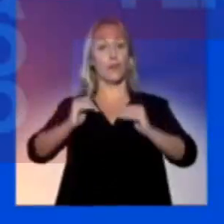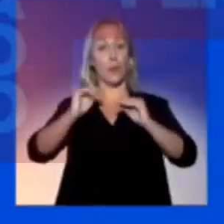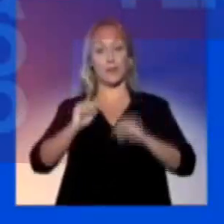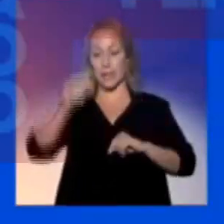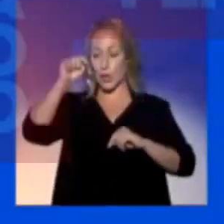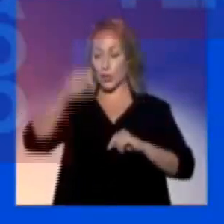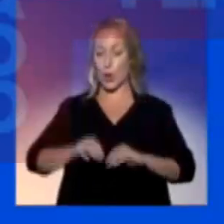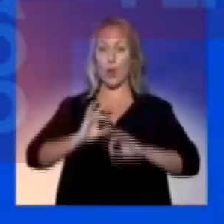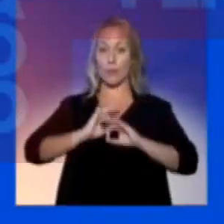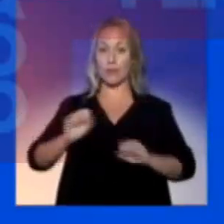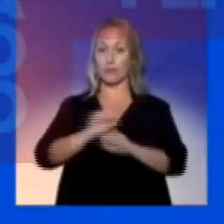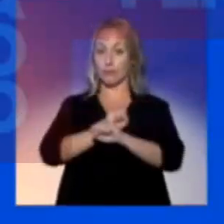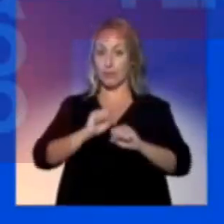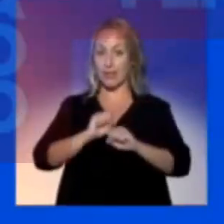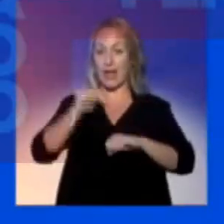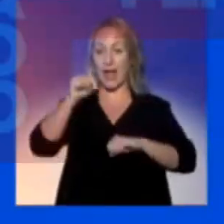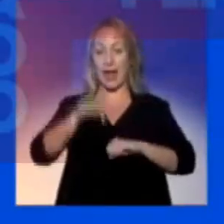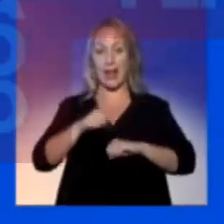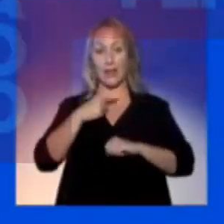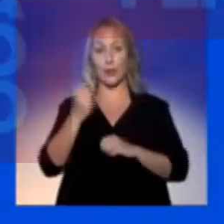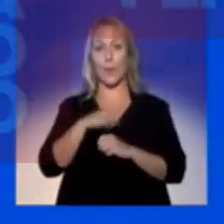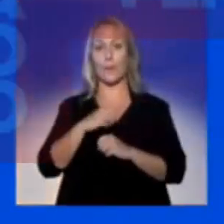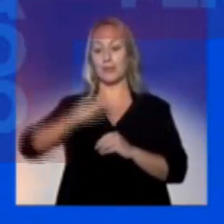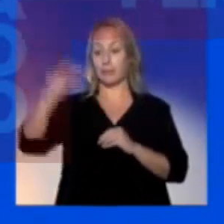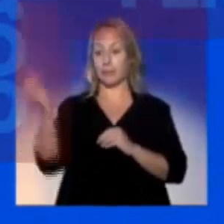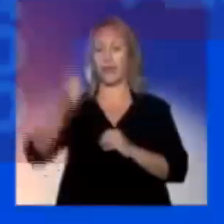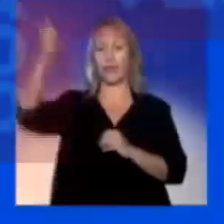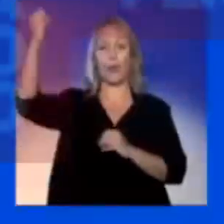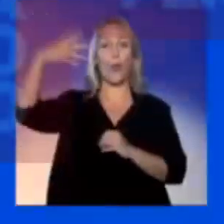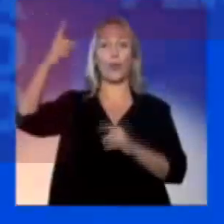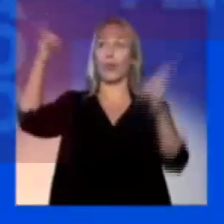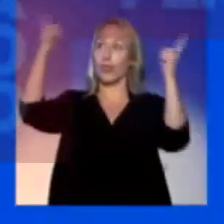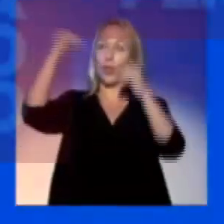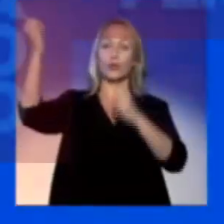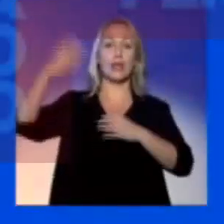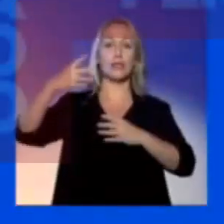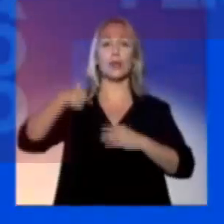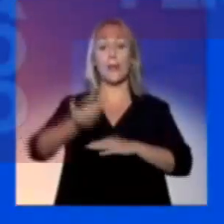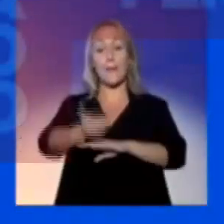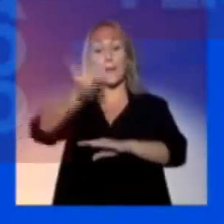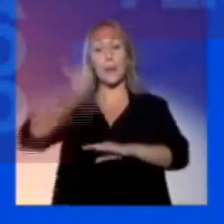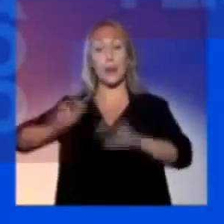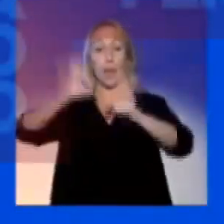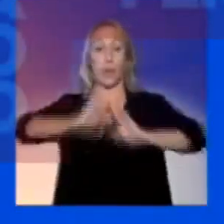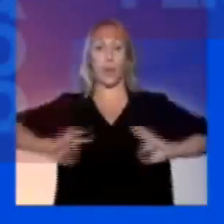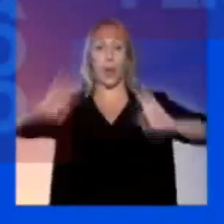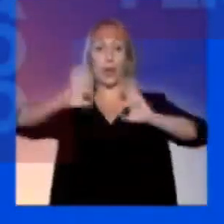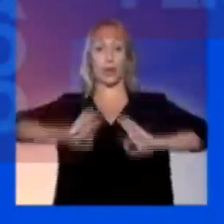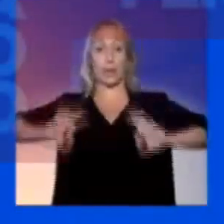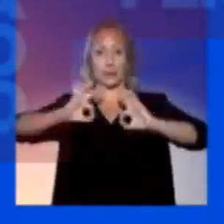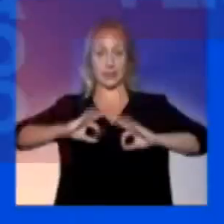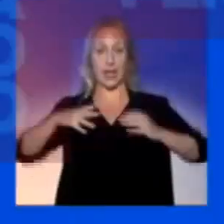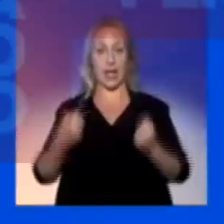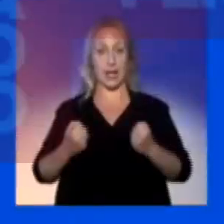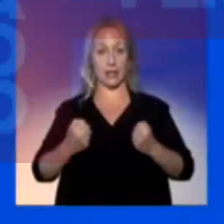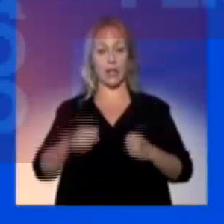momentum, ξέρετε, δεν είναι κάτι που έρχεται θεόσταλτο. Το momentum είναι καλή προετοιμασία. Αν έχουμε μια καλή δυναμική, σε